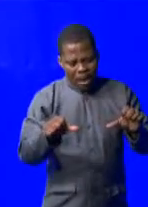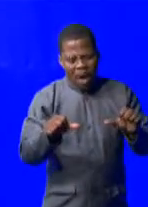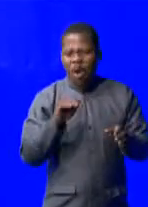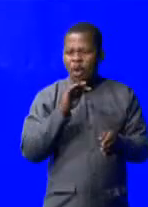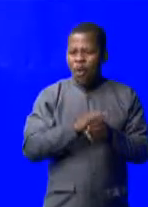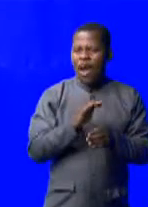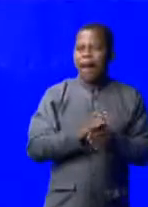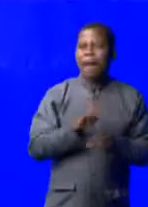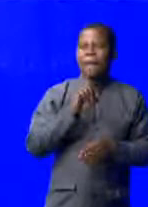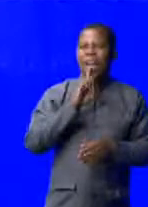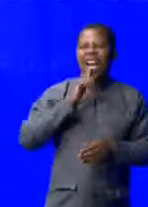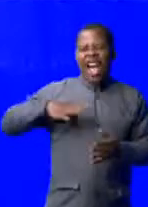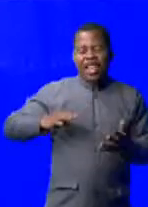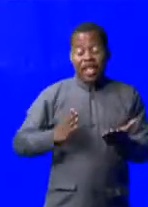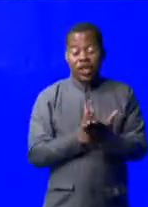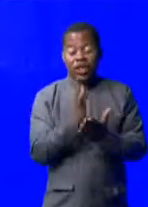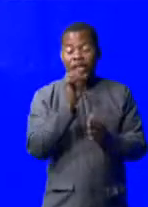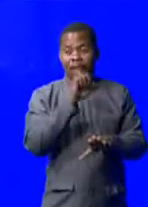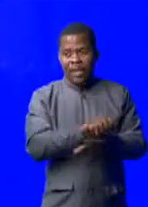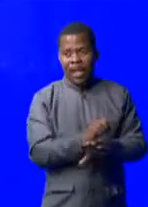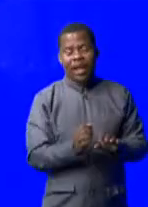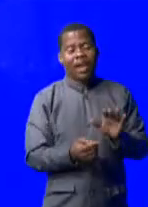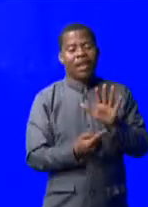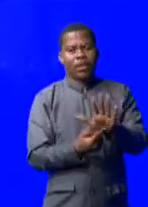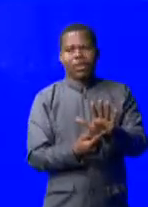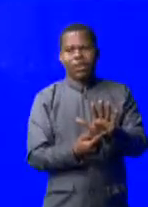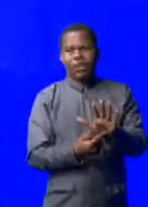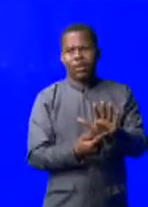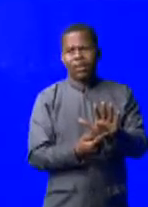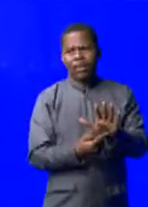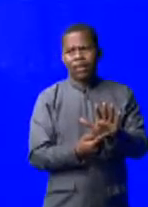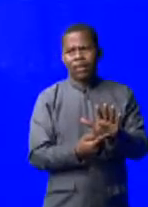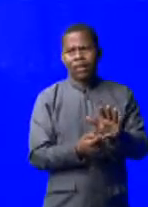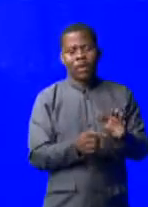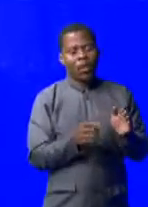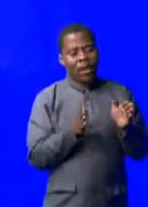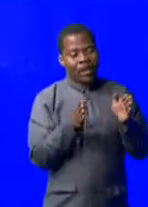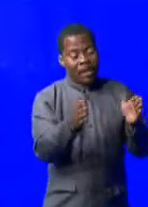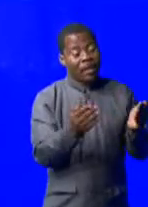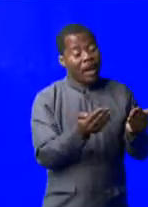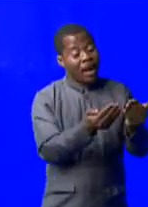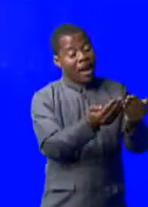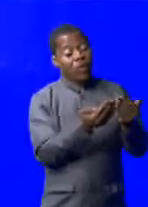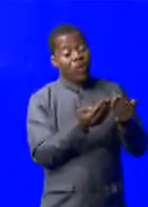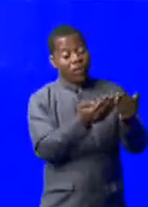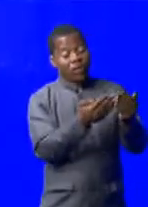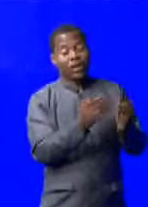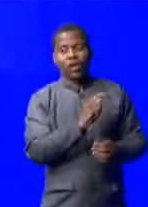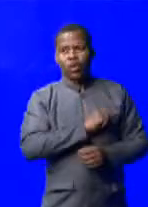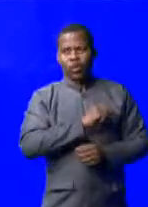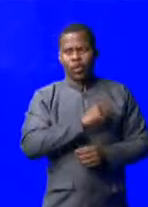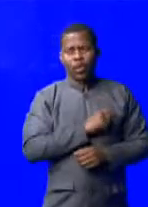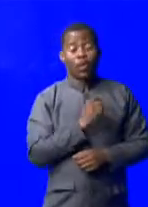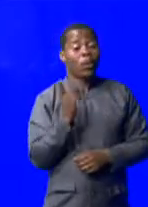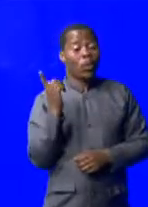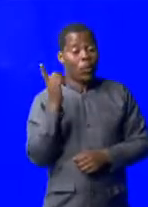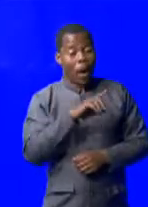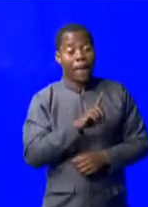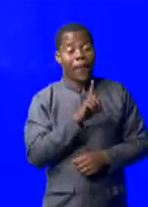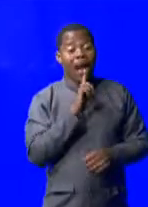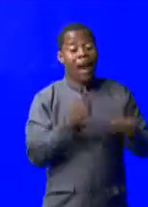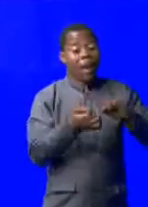phansi silo sikhulu ngidawubeka nje ngendzaba education ukuthi awu sikhanze kuhle silo sikhulu mani